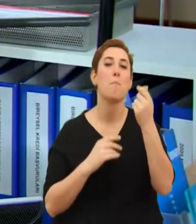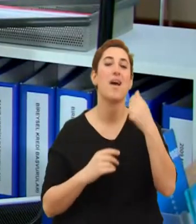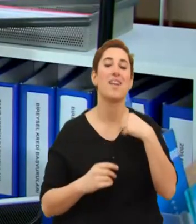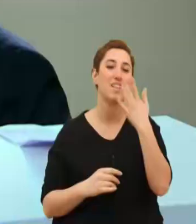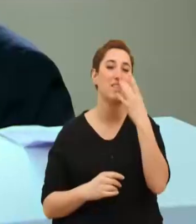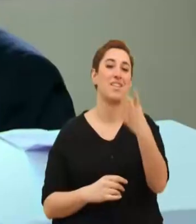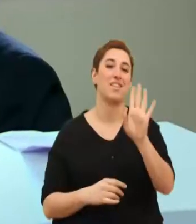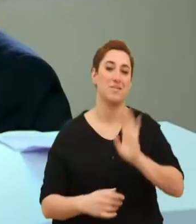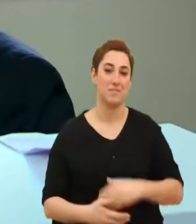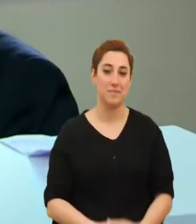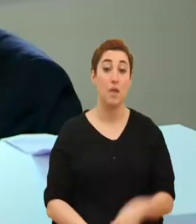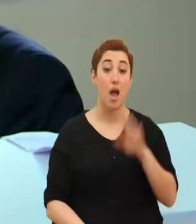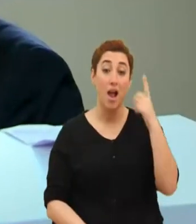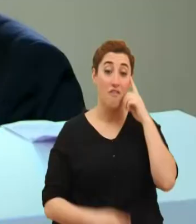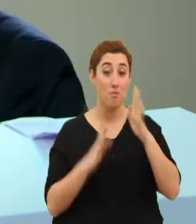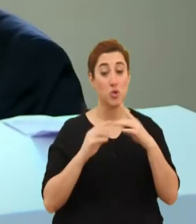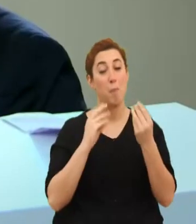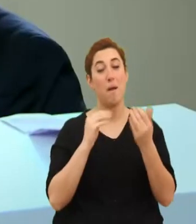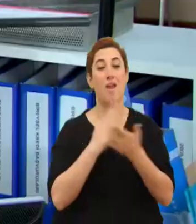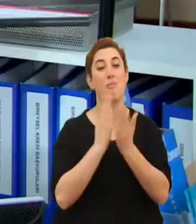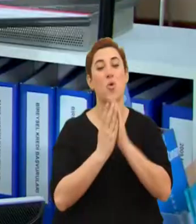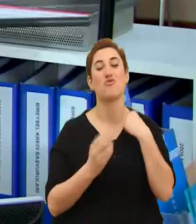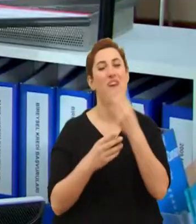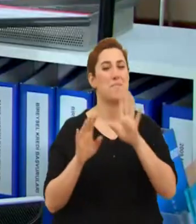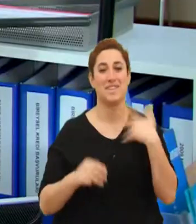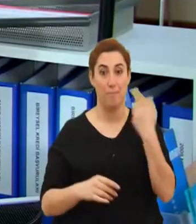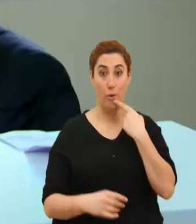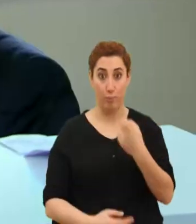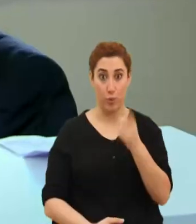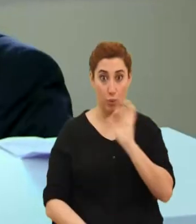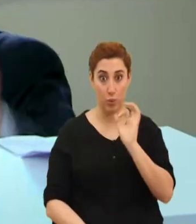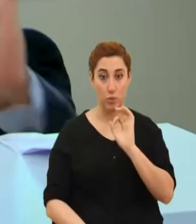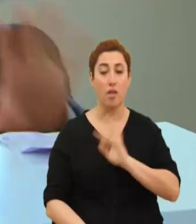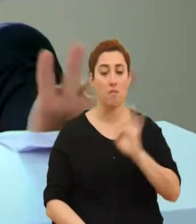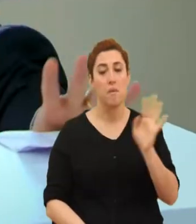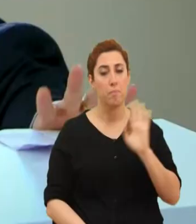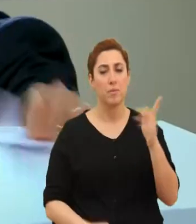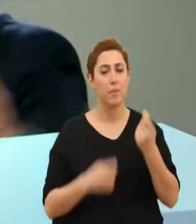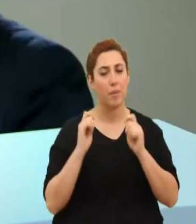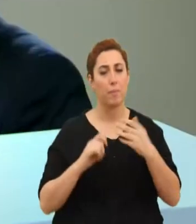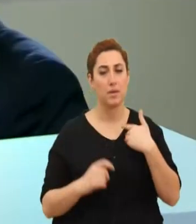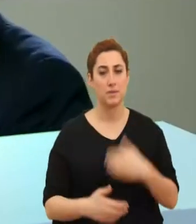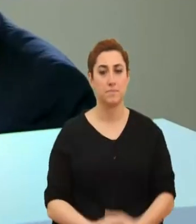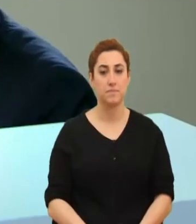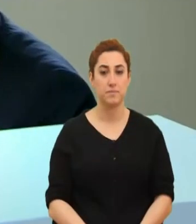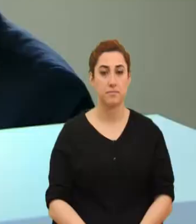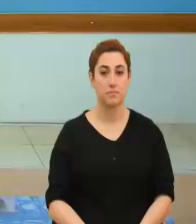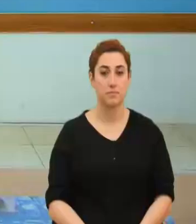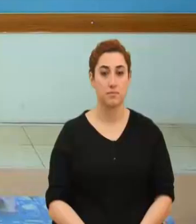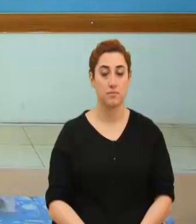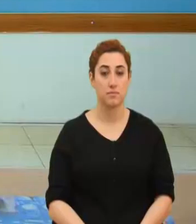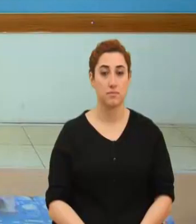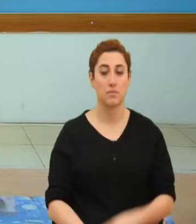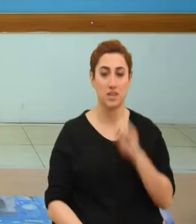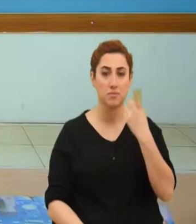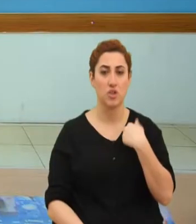paralarına kalmadı. Ha, kafamı bozdu, bir de paramı bozdurmayayım diyorsun, öyle mi? Tamam, hallederiz.